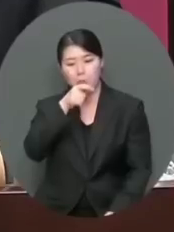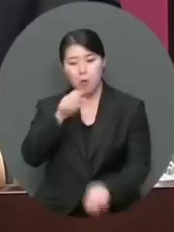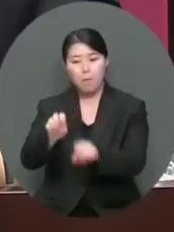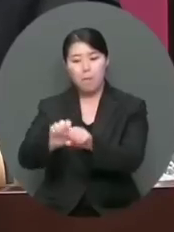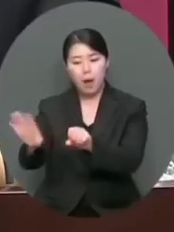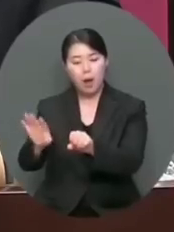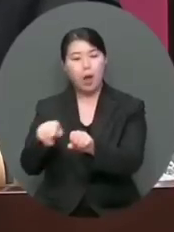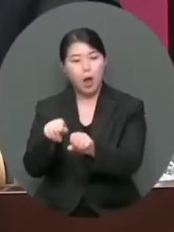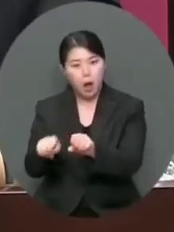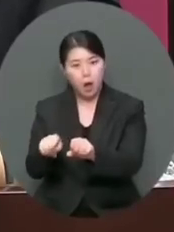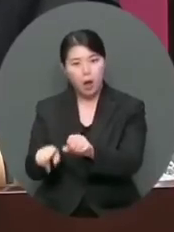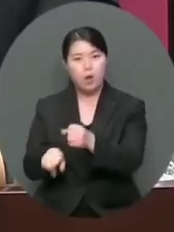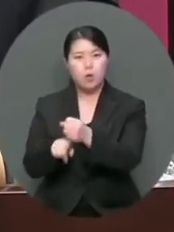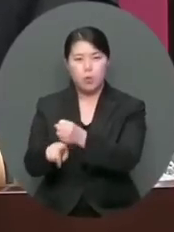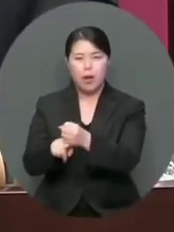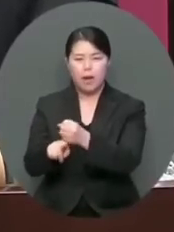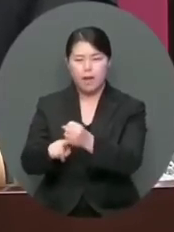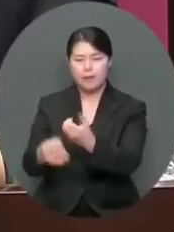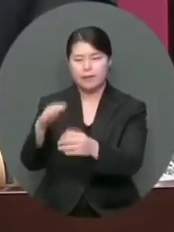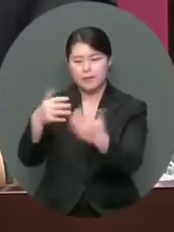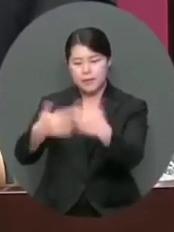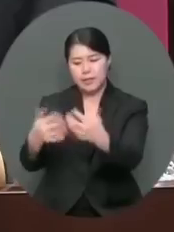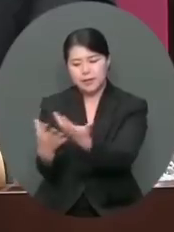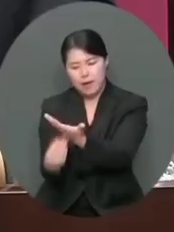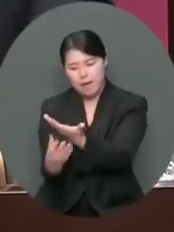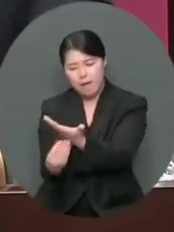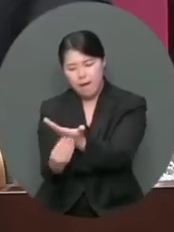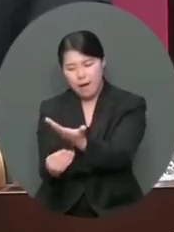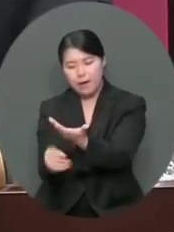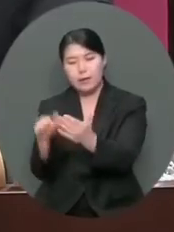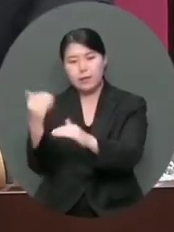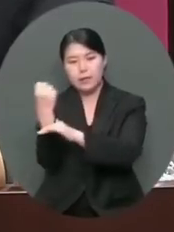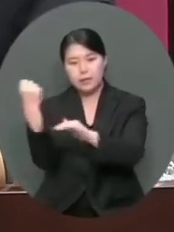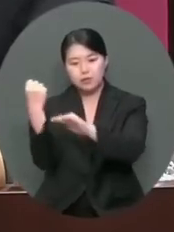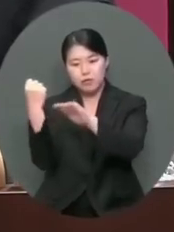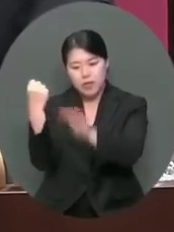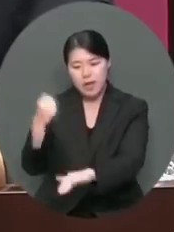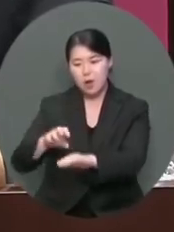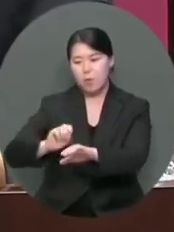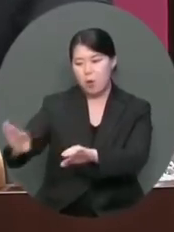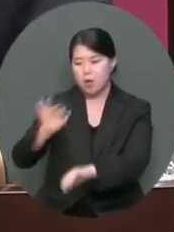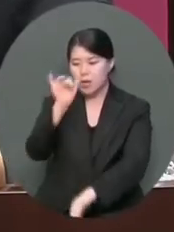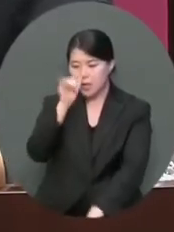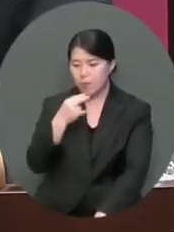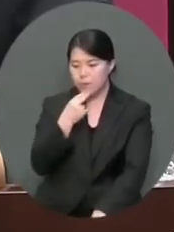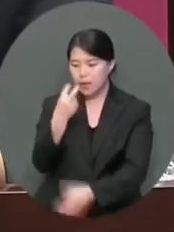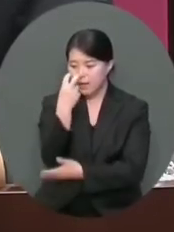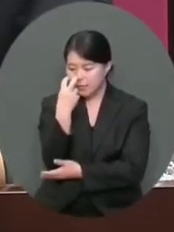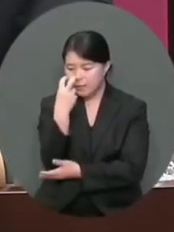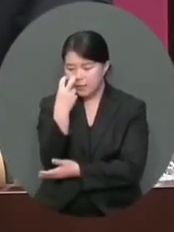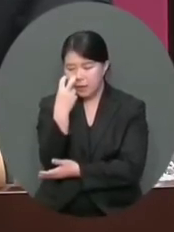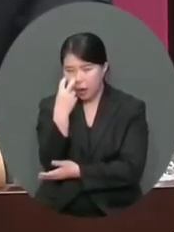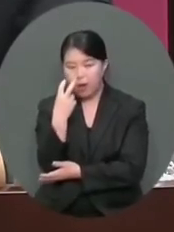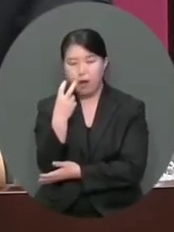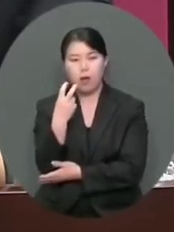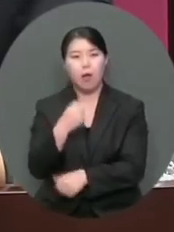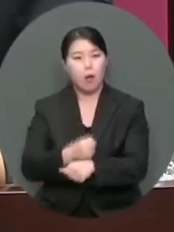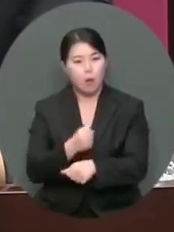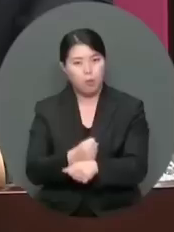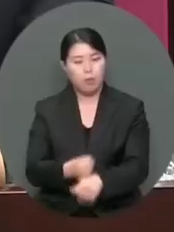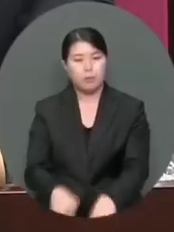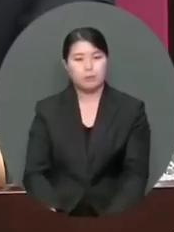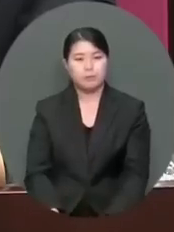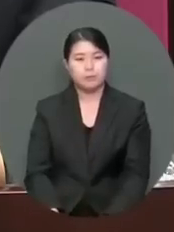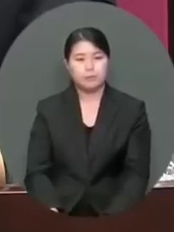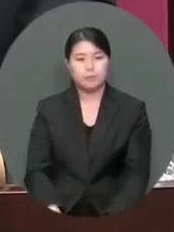방류를 과학적으로 처리해서 기준 이하로 방류하느냐 하는 것을 감시하고 모니터링하고